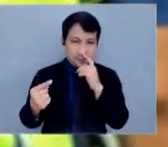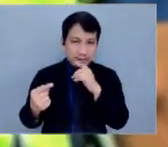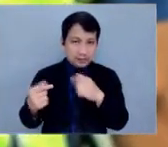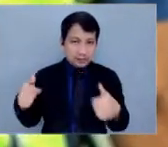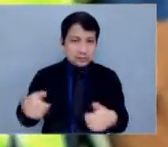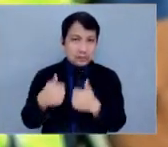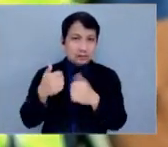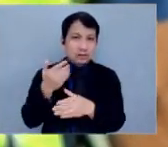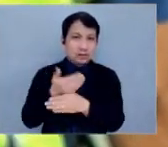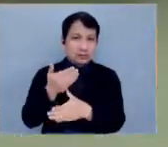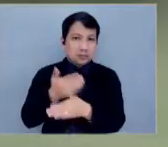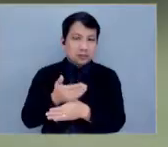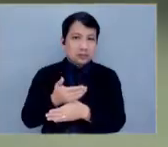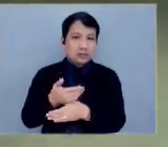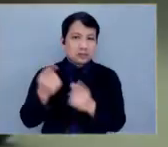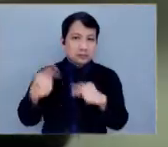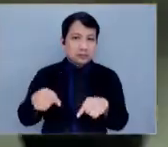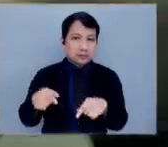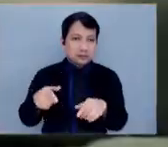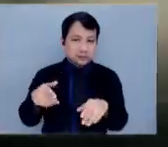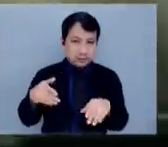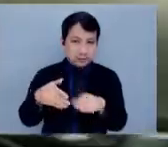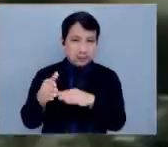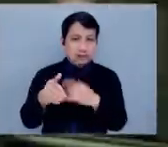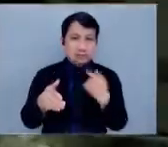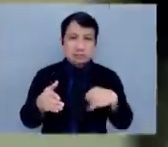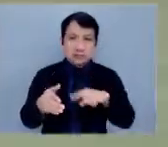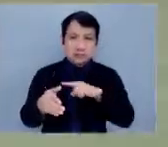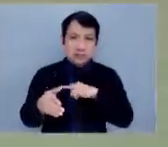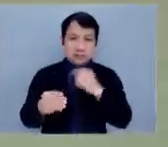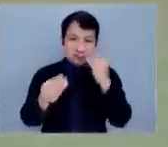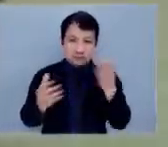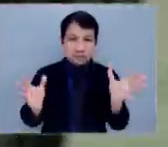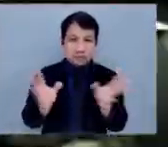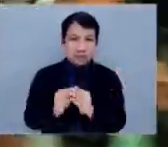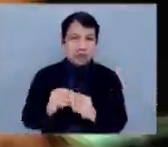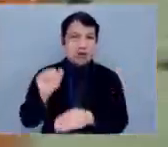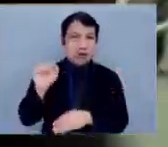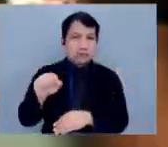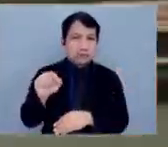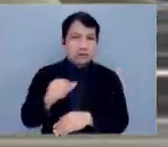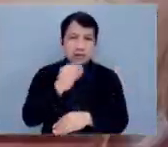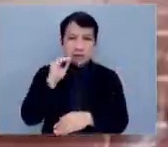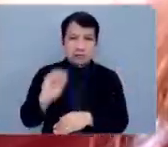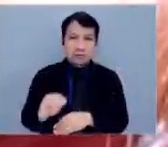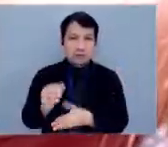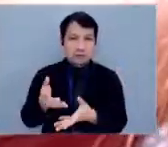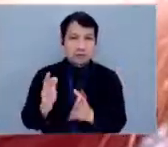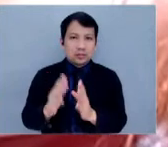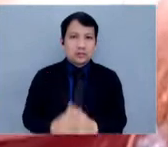o disgrasya sa daan. Kaya ang ilang motorista, pabor din sa utos ni PBBM.